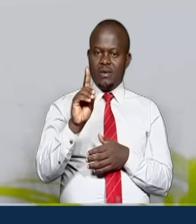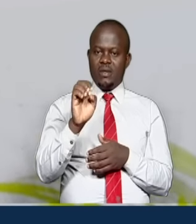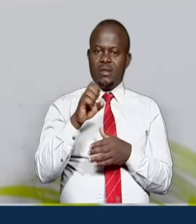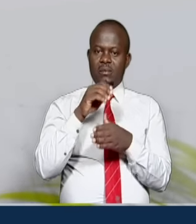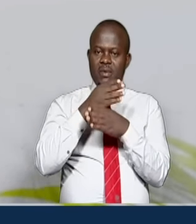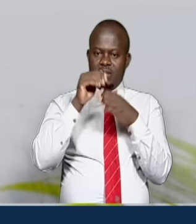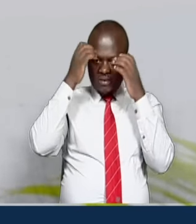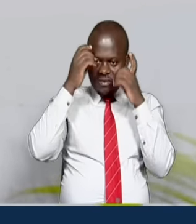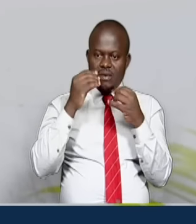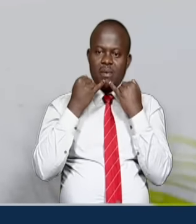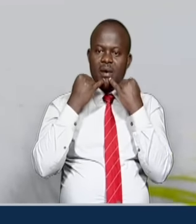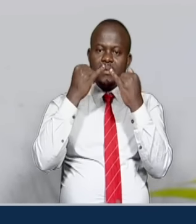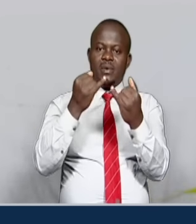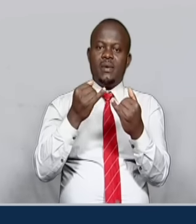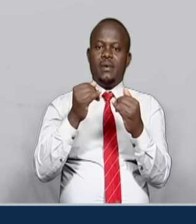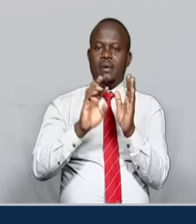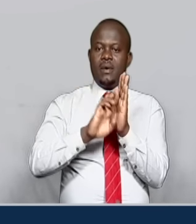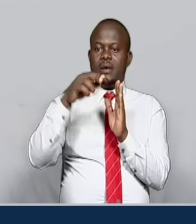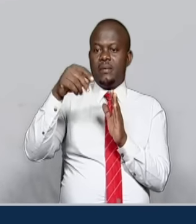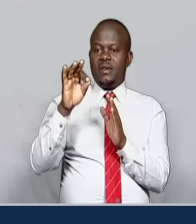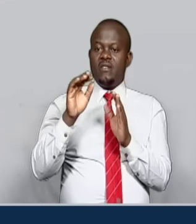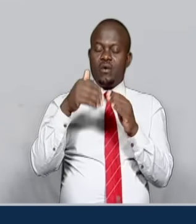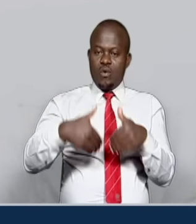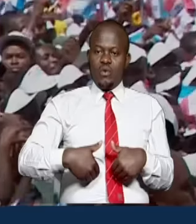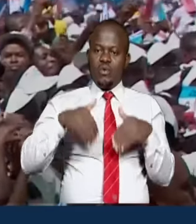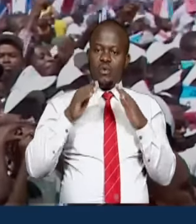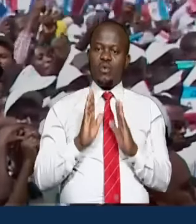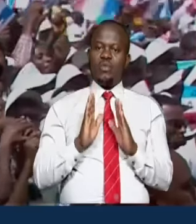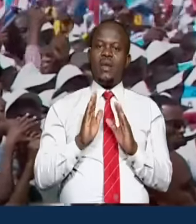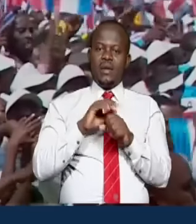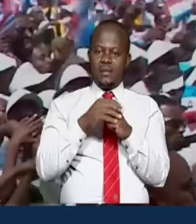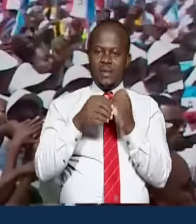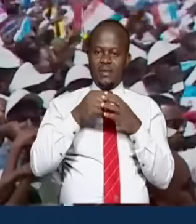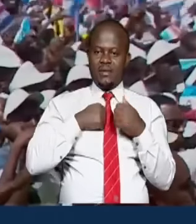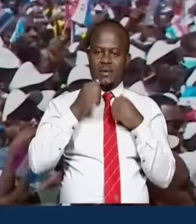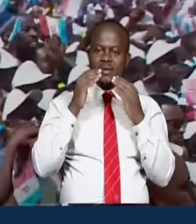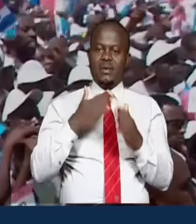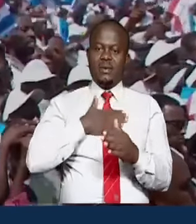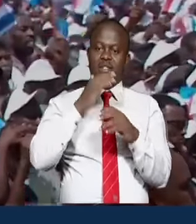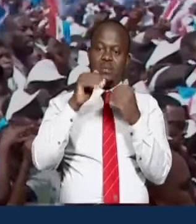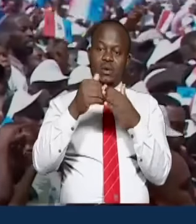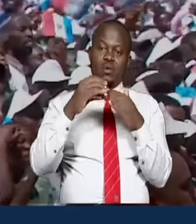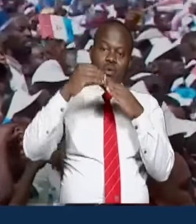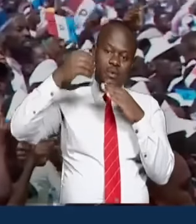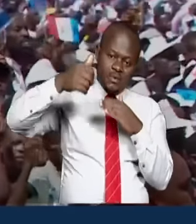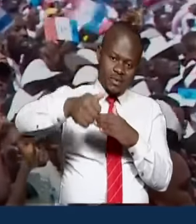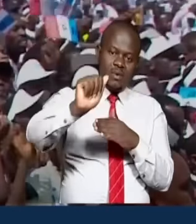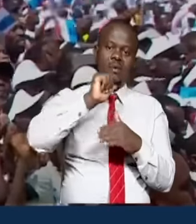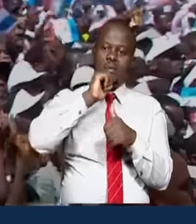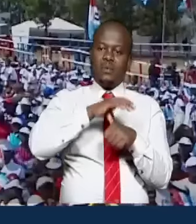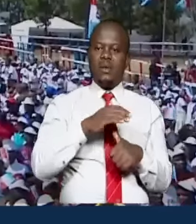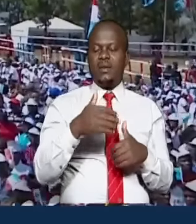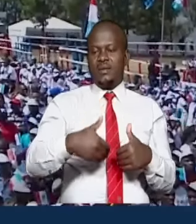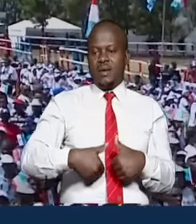y'uburezi babwiye umukandida wa FPR ko urubyiruko rw'u Rwanda ari made in Rwanda bishimira ko ubuyobozi bwarwo budaheza abakiri